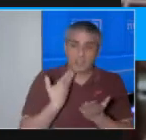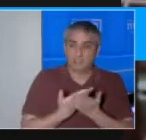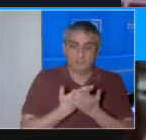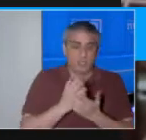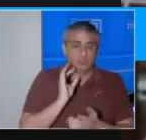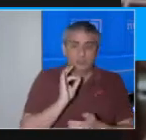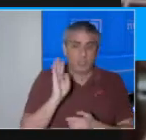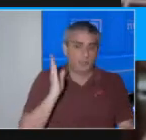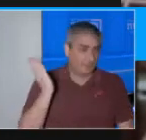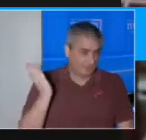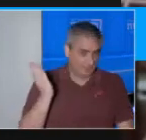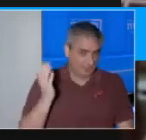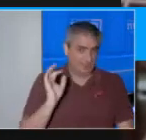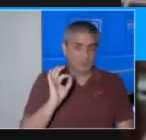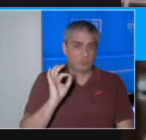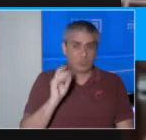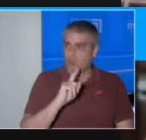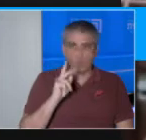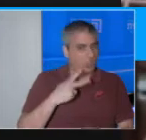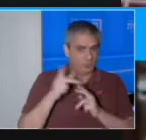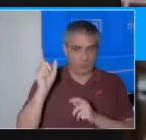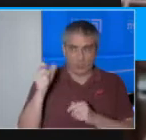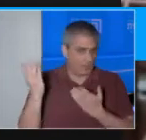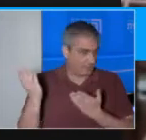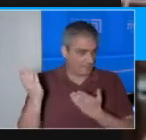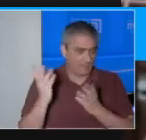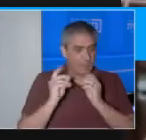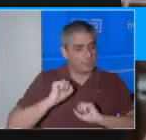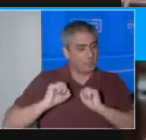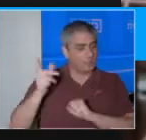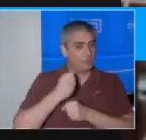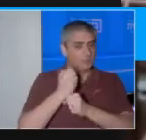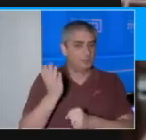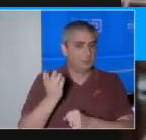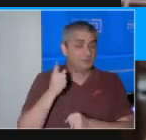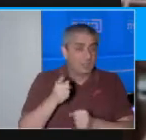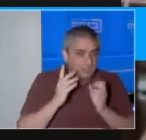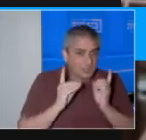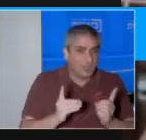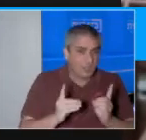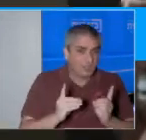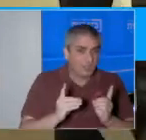של נתניהו, ולא רק שלו כאדם, אלא הדרך שהוא מייצג, היא דרך